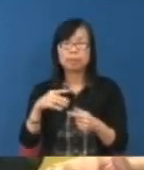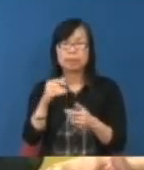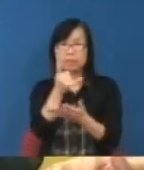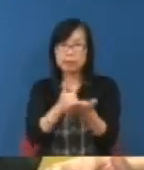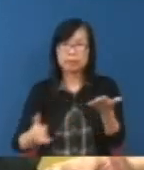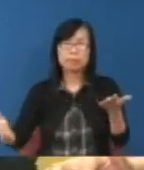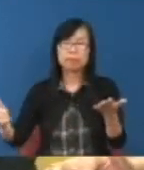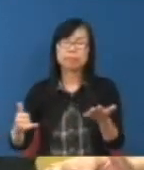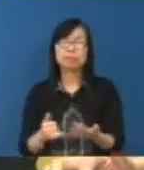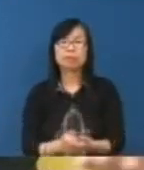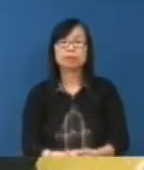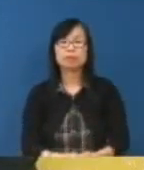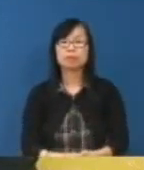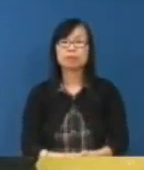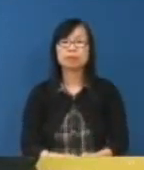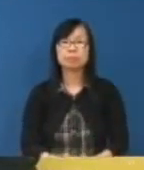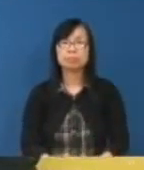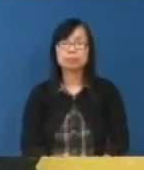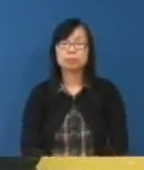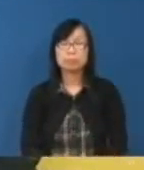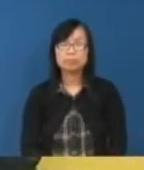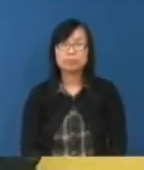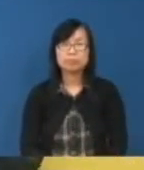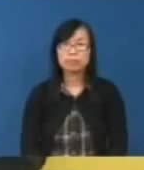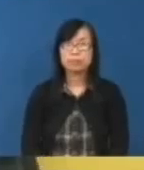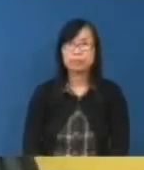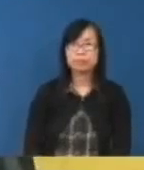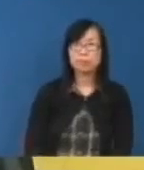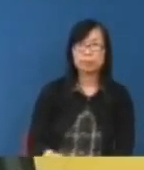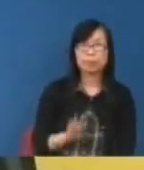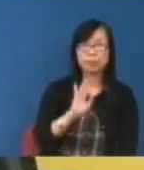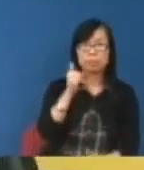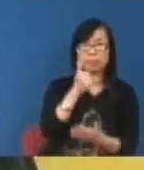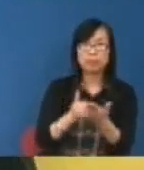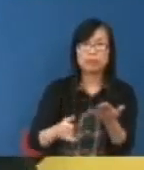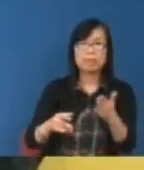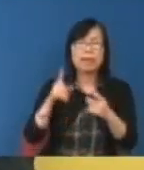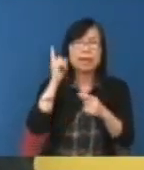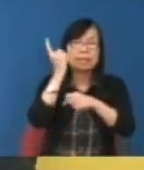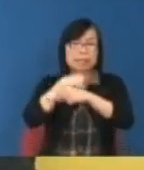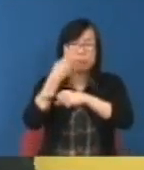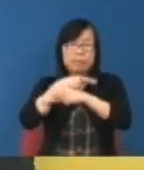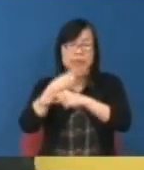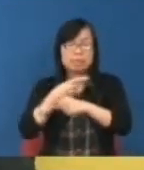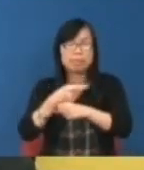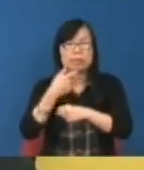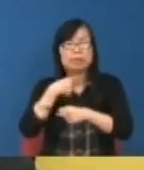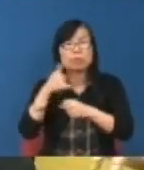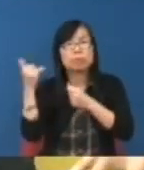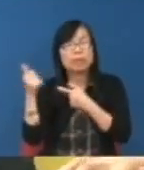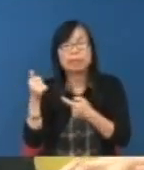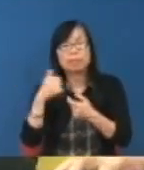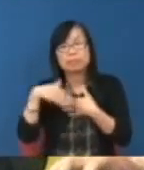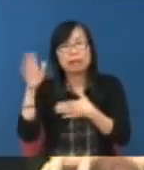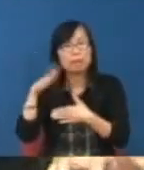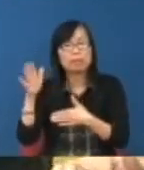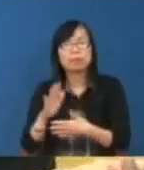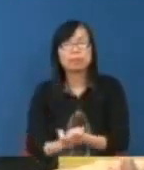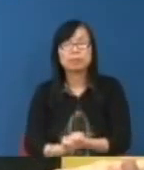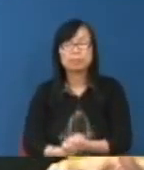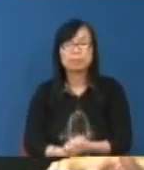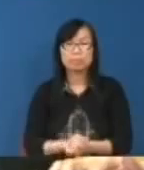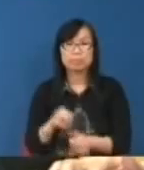職。係嘛？咁佢兩個好似就唔係辭職嘅，不過。暫緩咁，跟住人就踢埋佢走。好啦，咁你控制